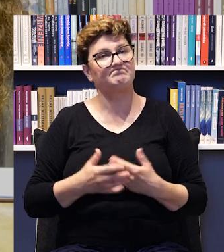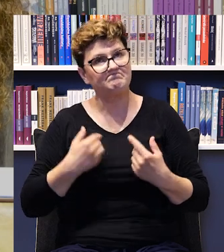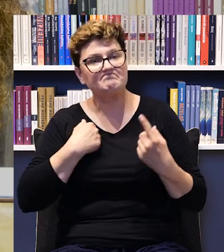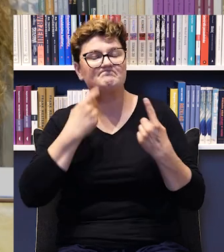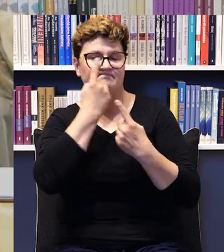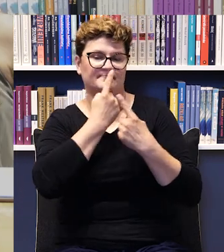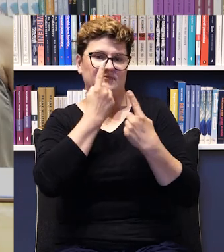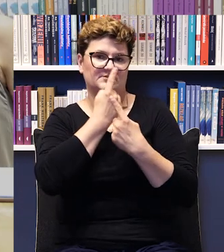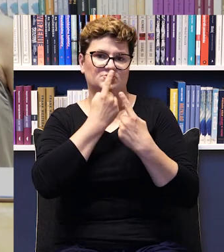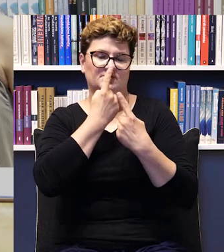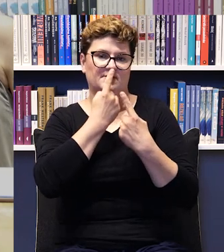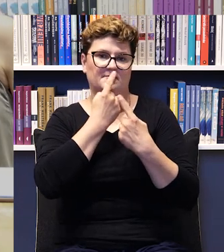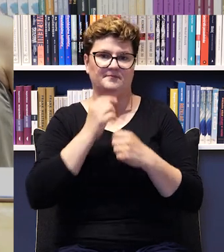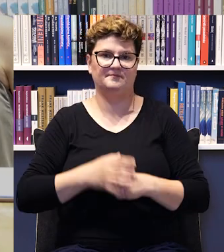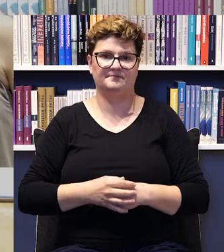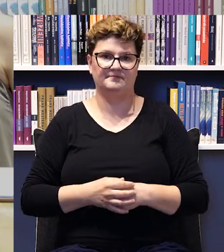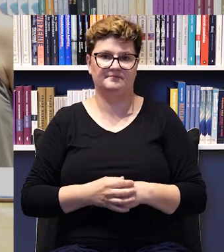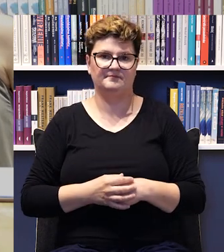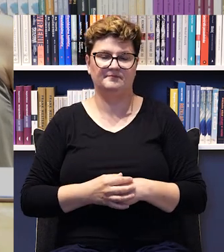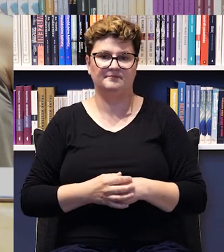Wydaje mi się. Czy mamy coś?